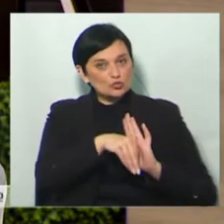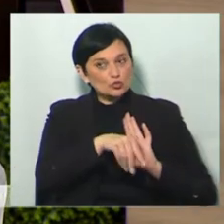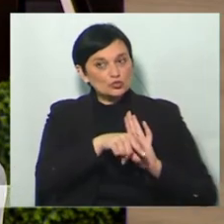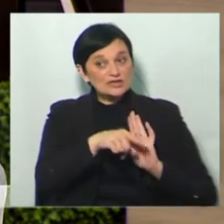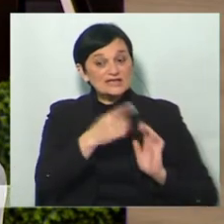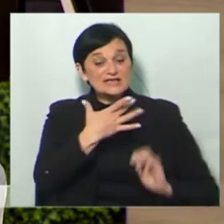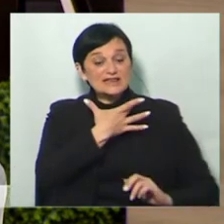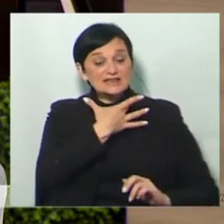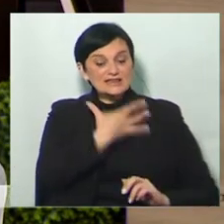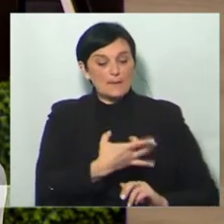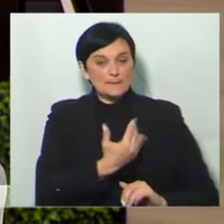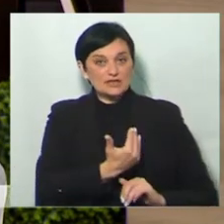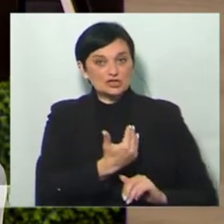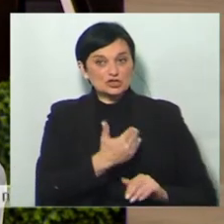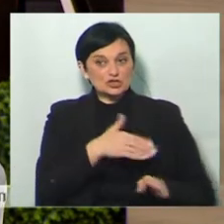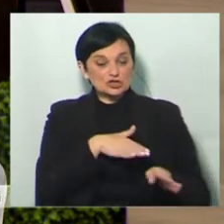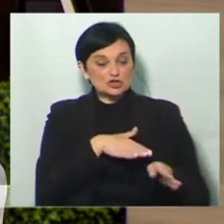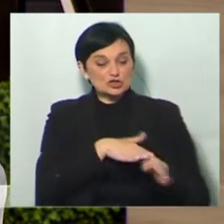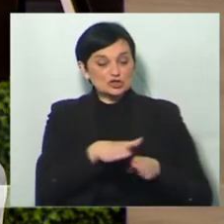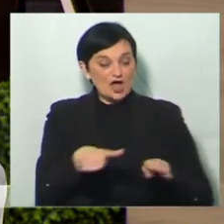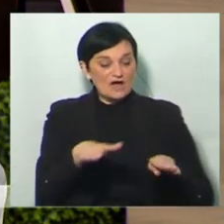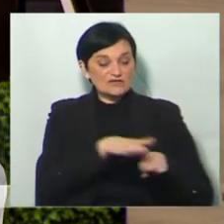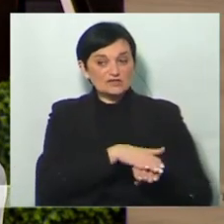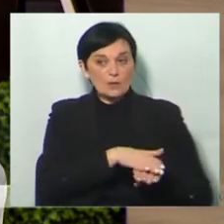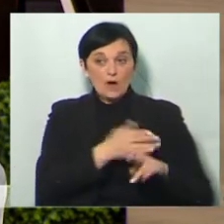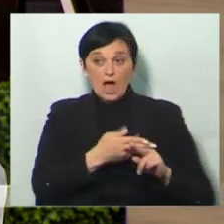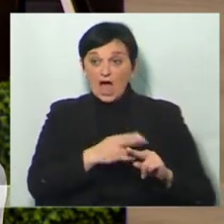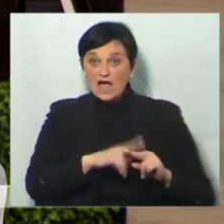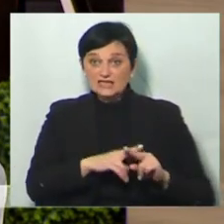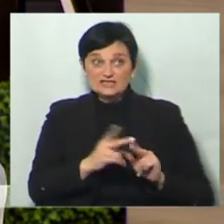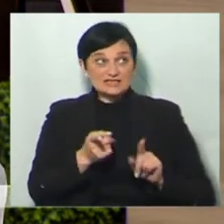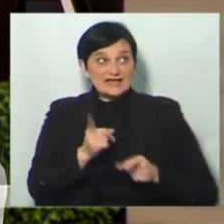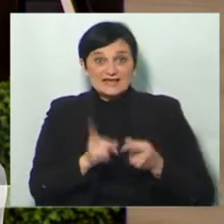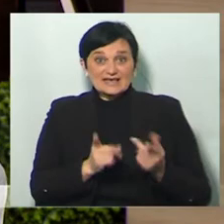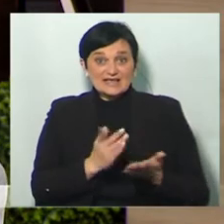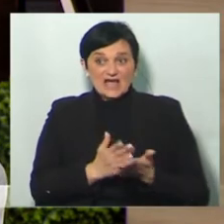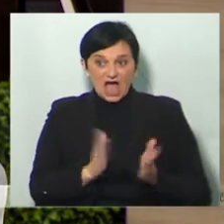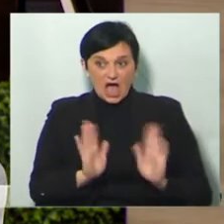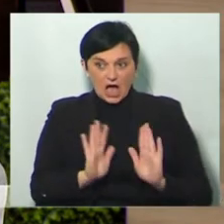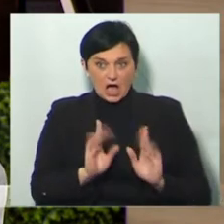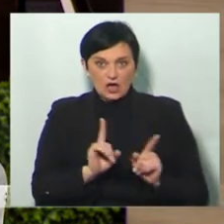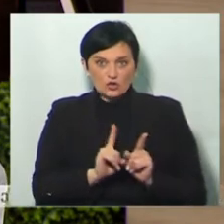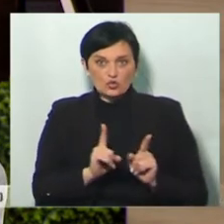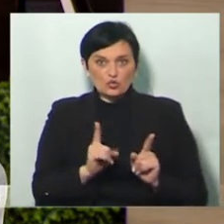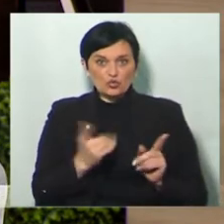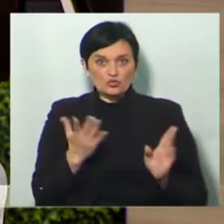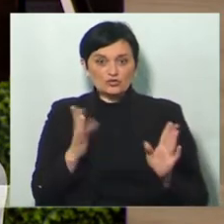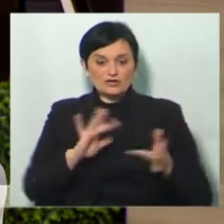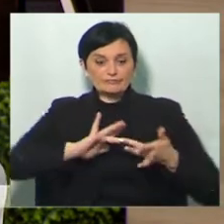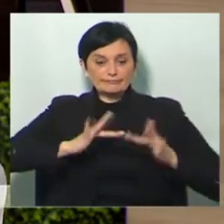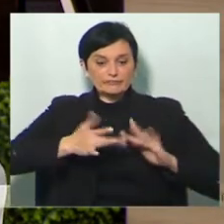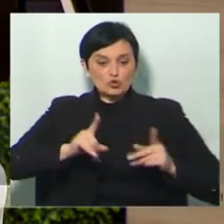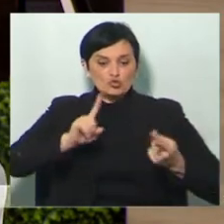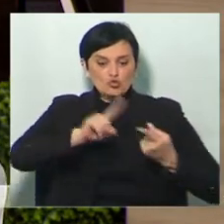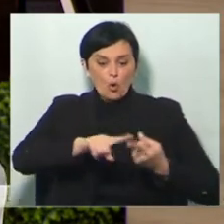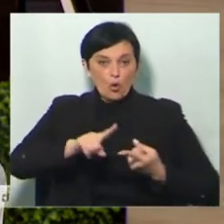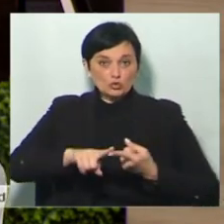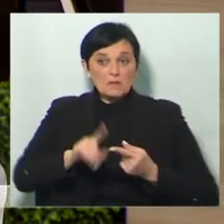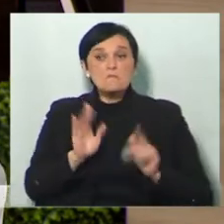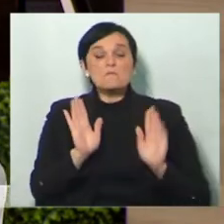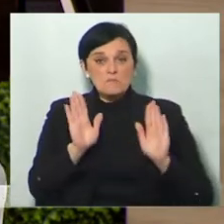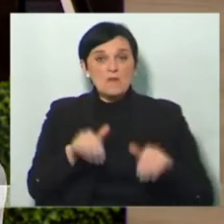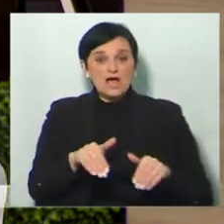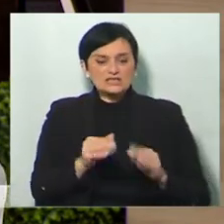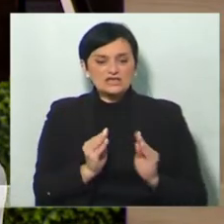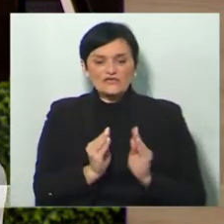ამ დეფიციტის შევსება. Არ არის ეს რეალური, სუროგატი კონტაქტია, მაგრამ მაინც არის,